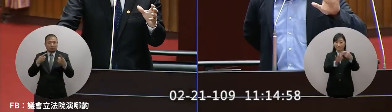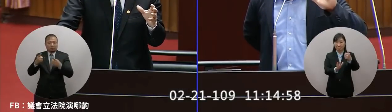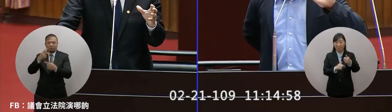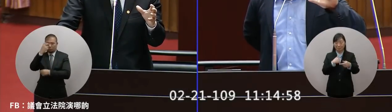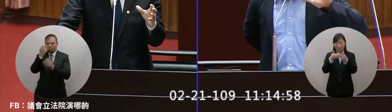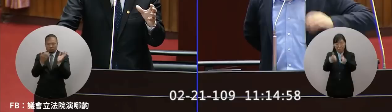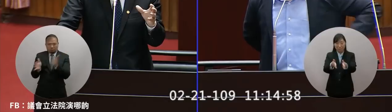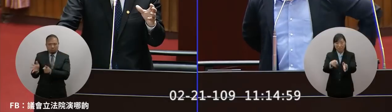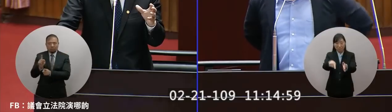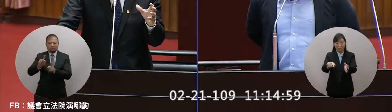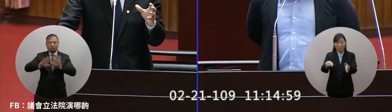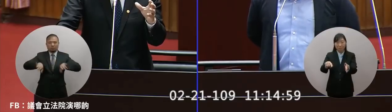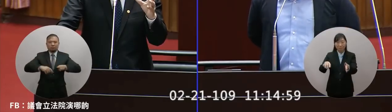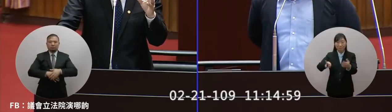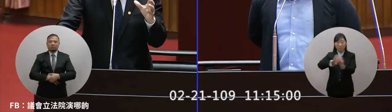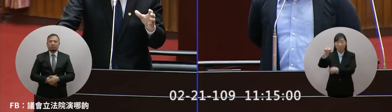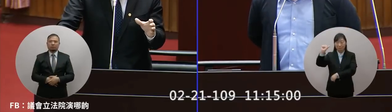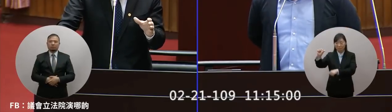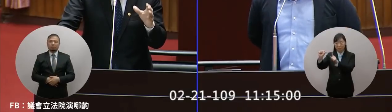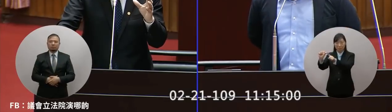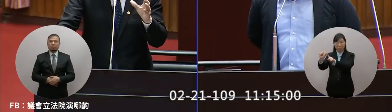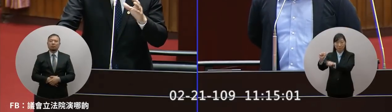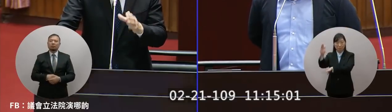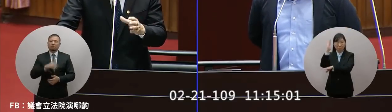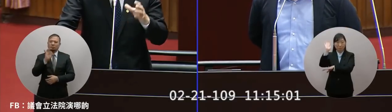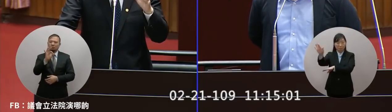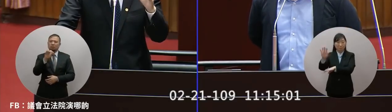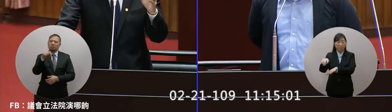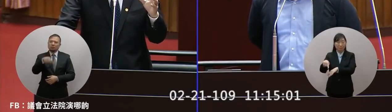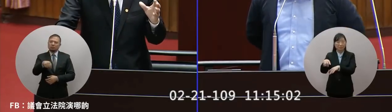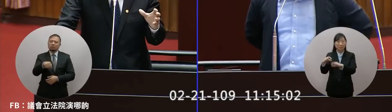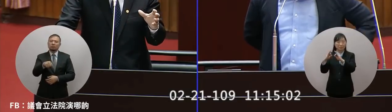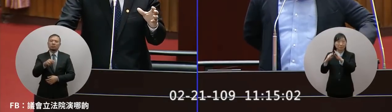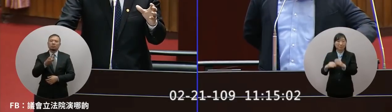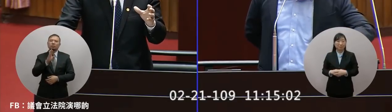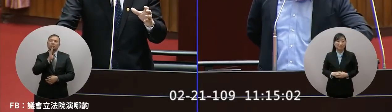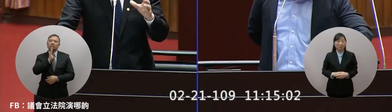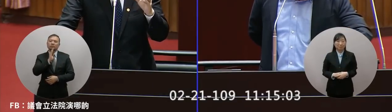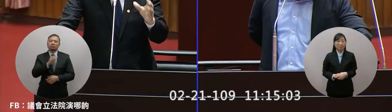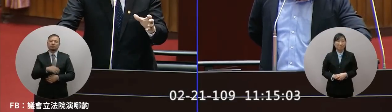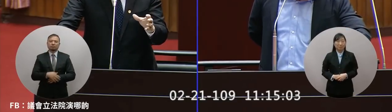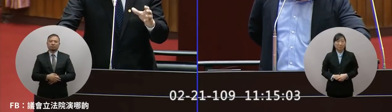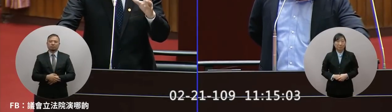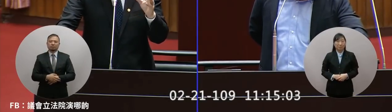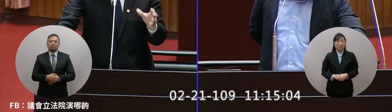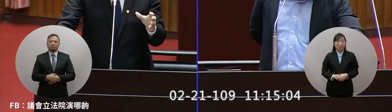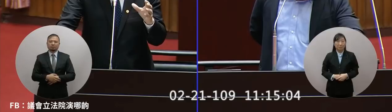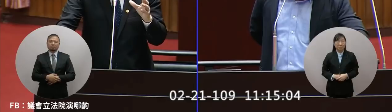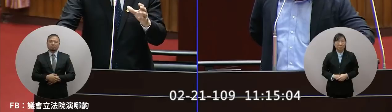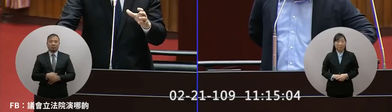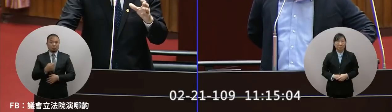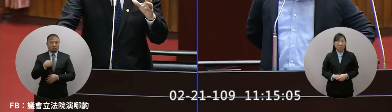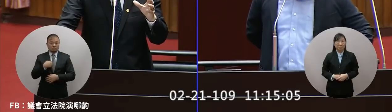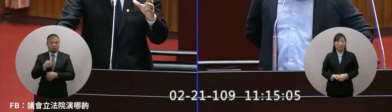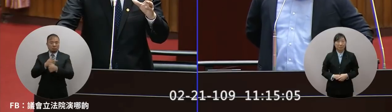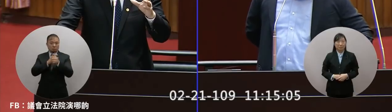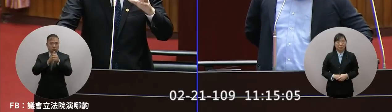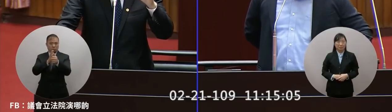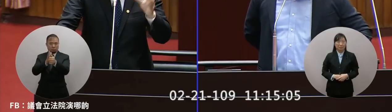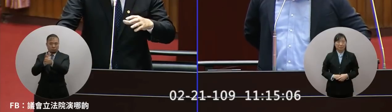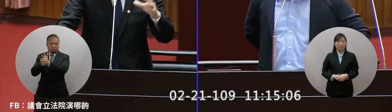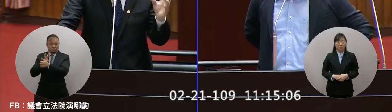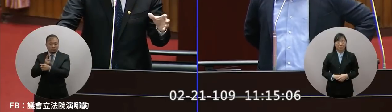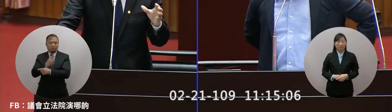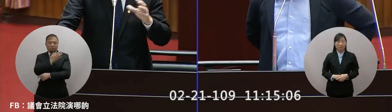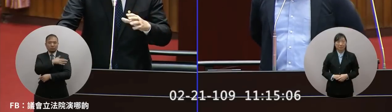是针对这个五家公股银行的部分， 那 就是说， 这个当然是在我们进行了解的所有，